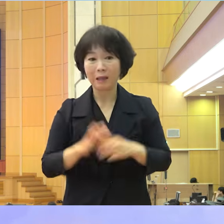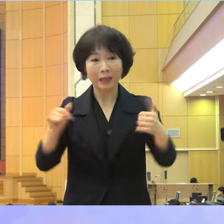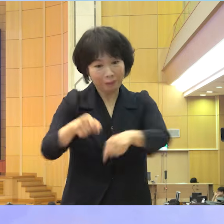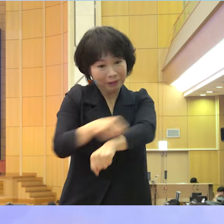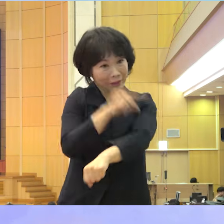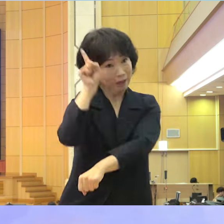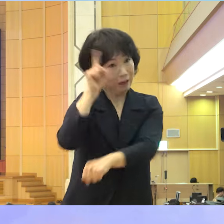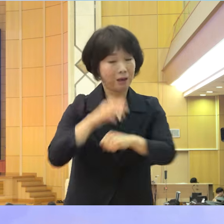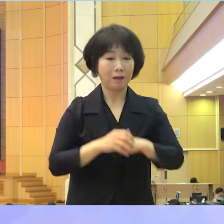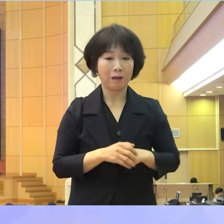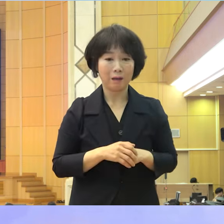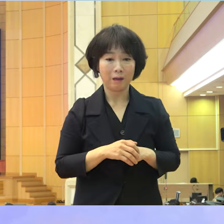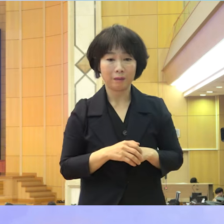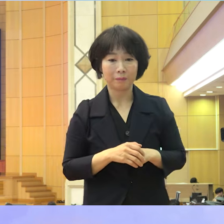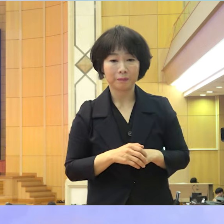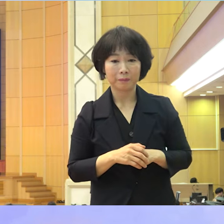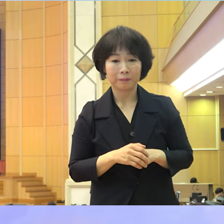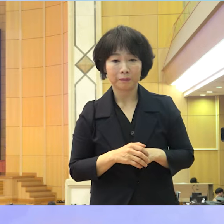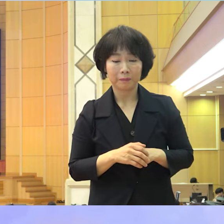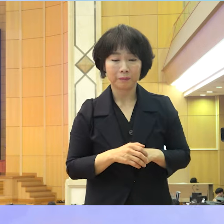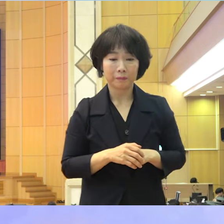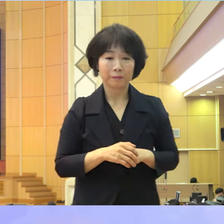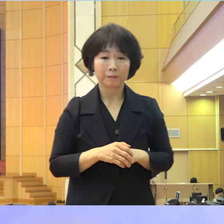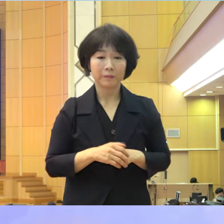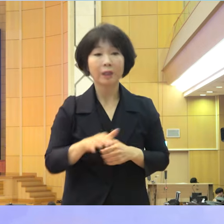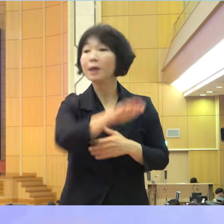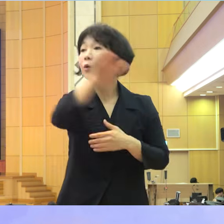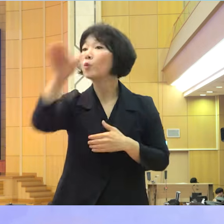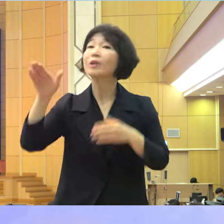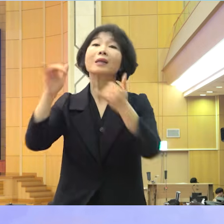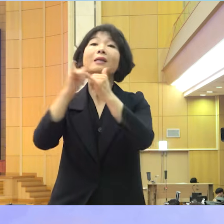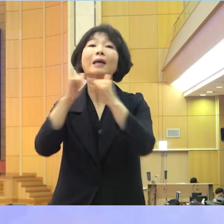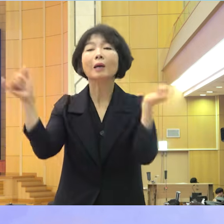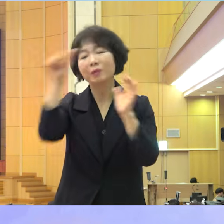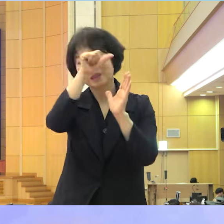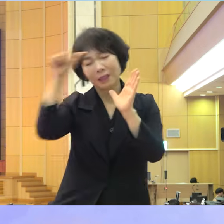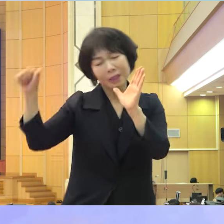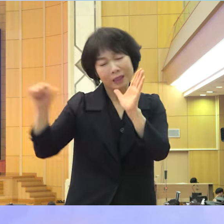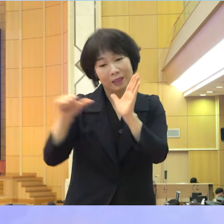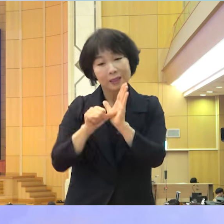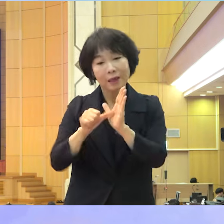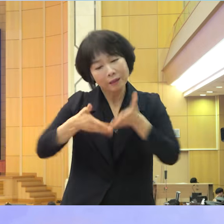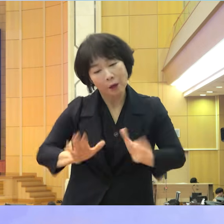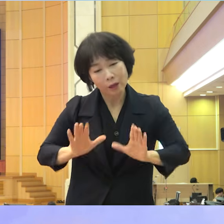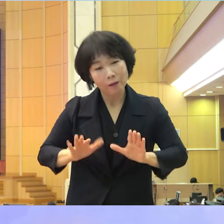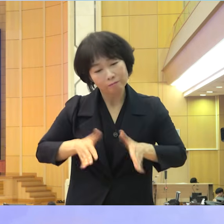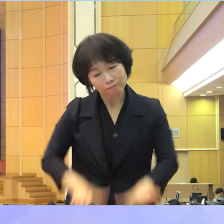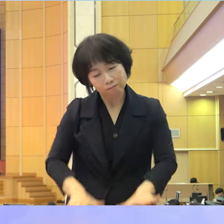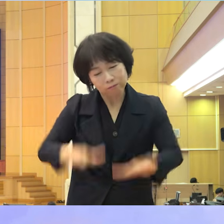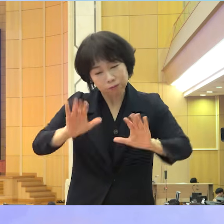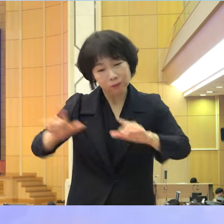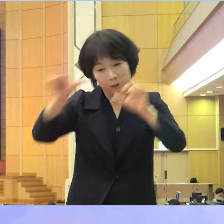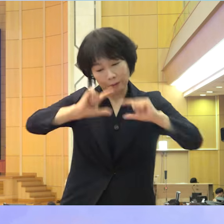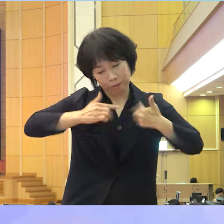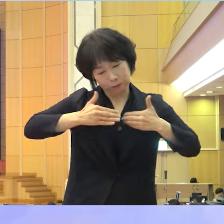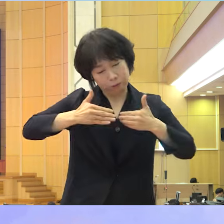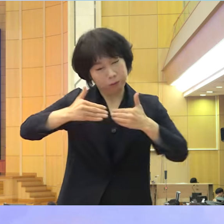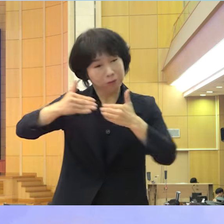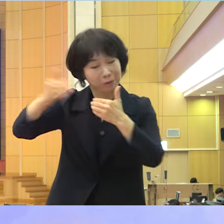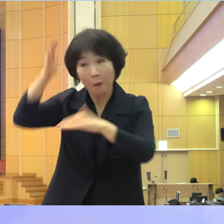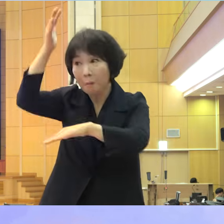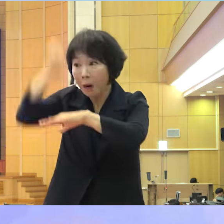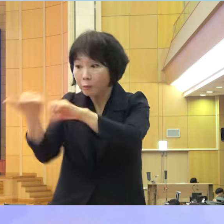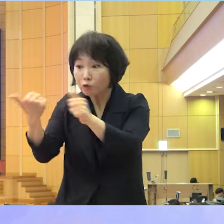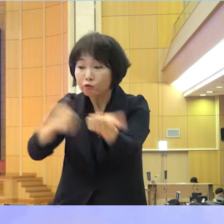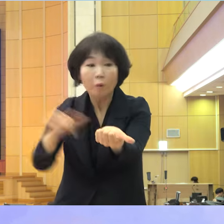무슨 윤회설과 같이 그런 게 아니고요. 우리는 인생이 살다가 인생이 끝나면서